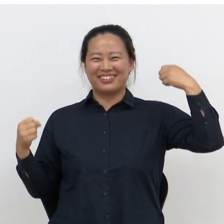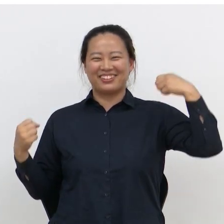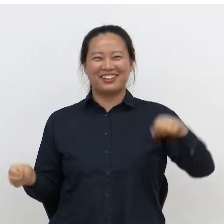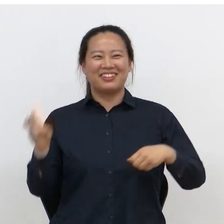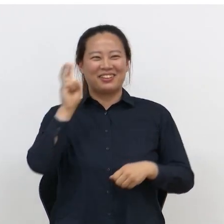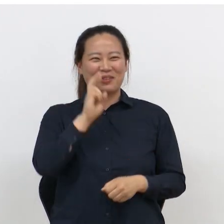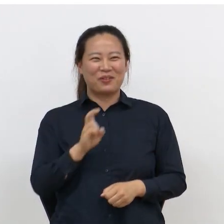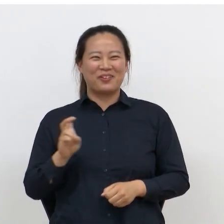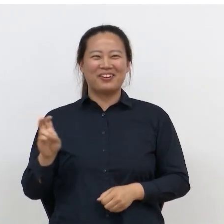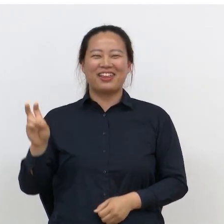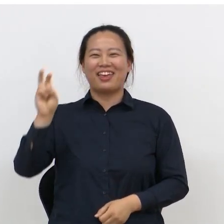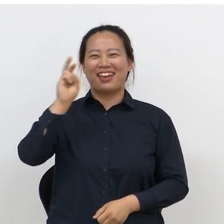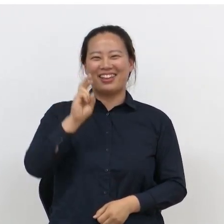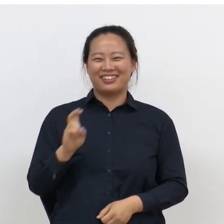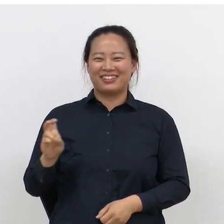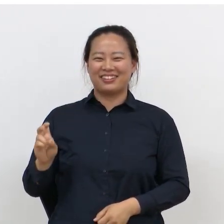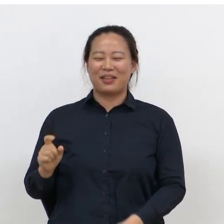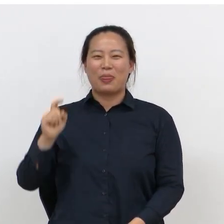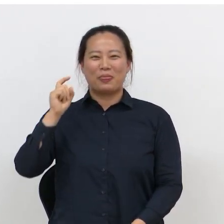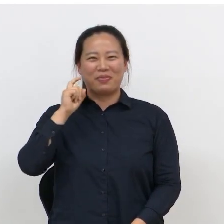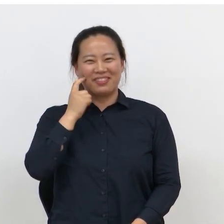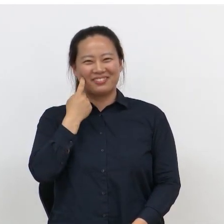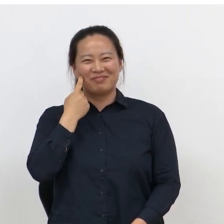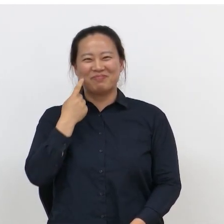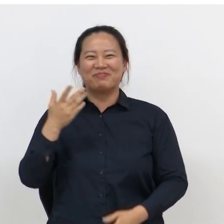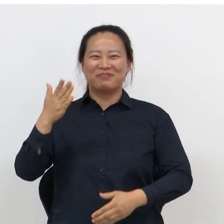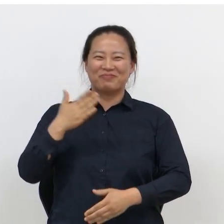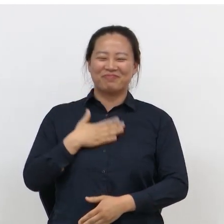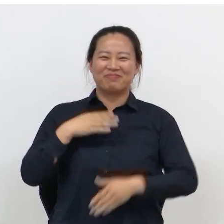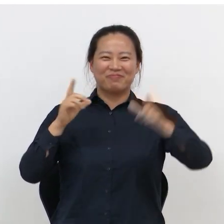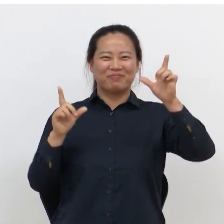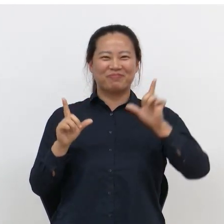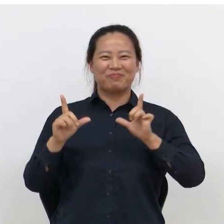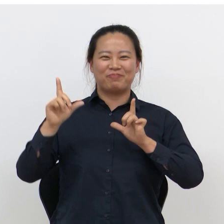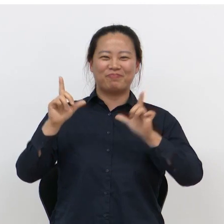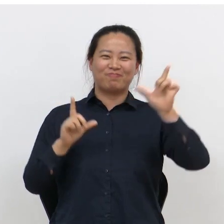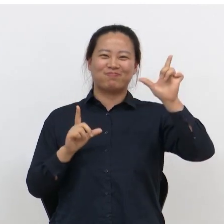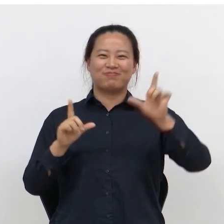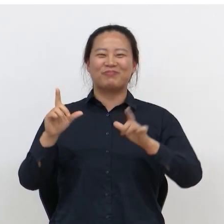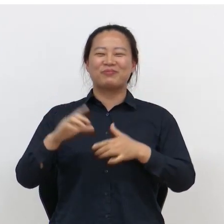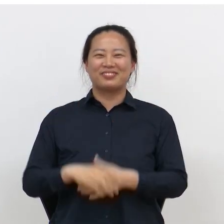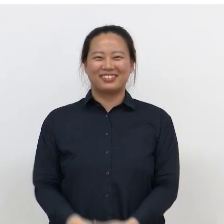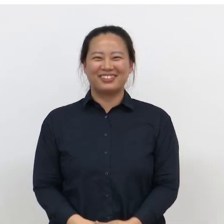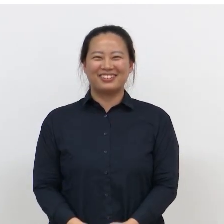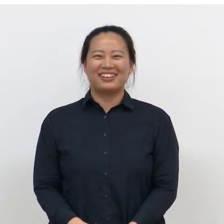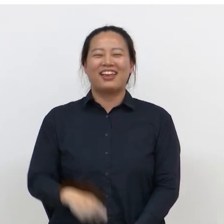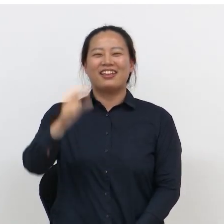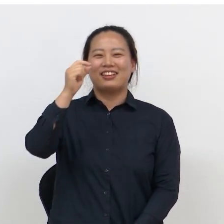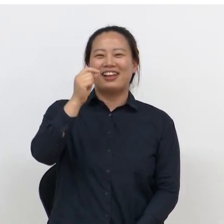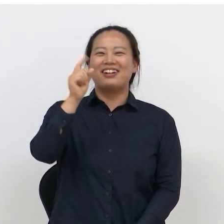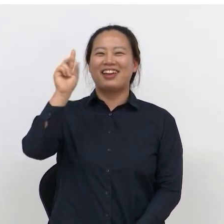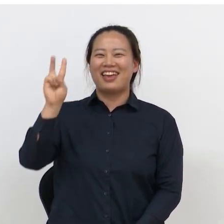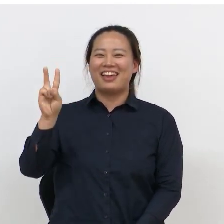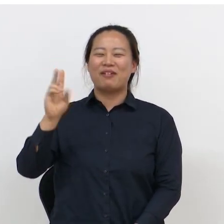춤추고 노래하는 예쁜 내 얼굴